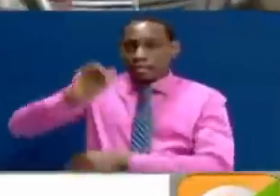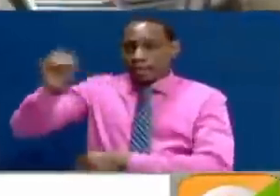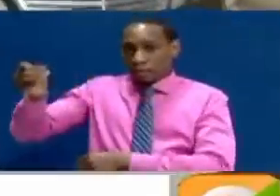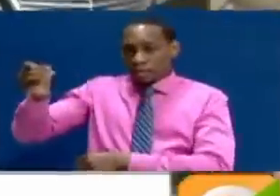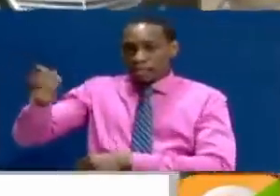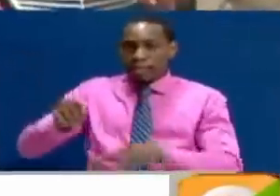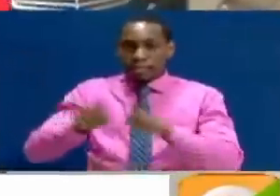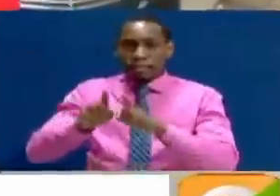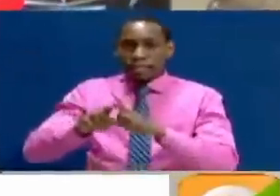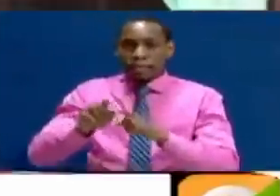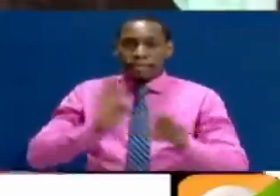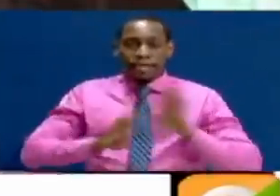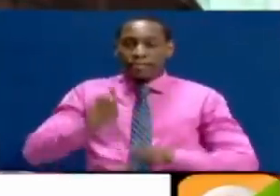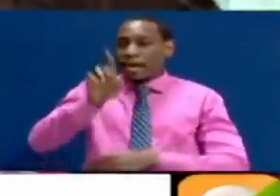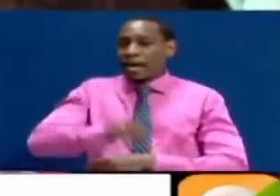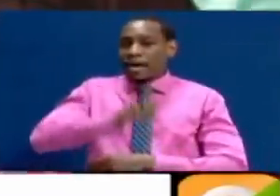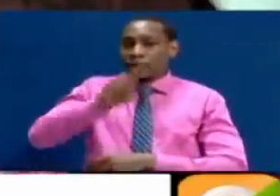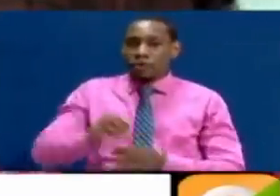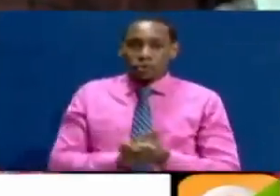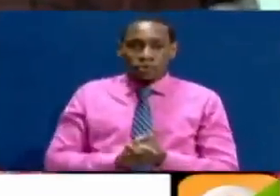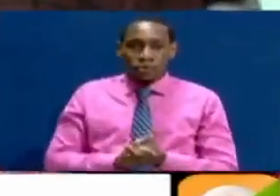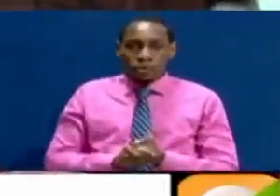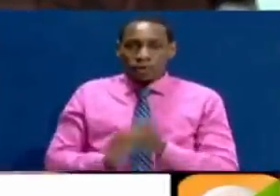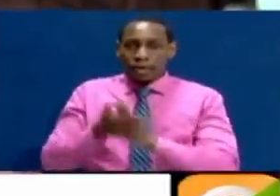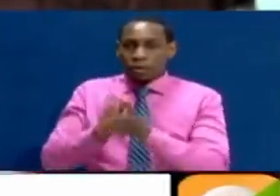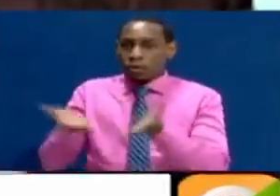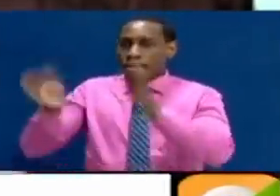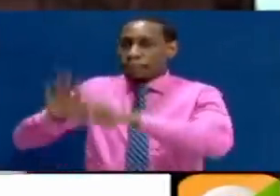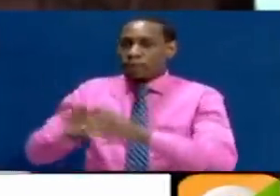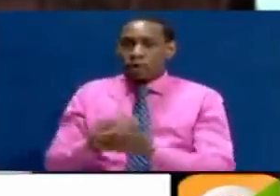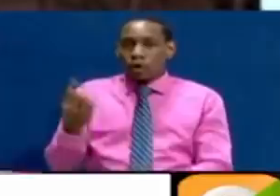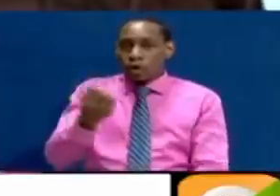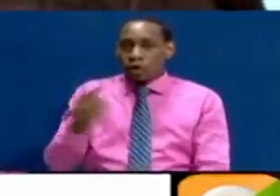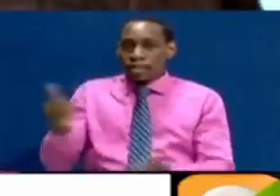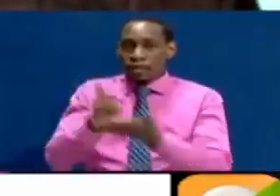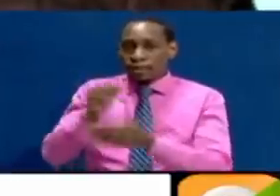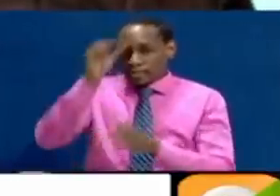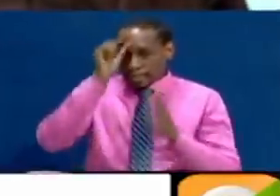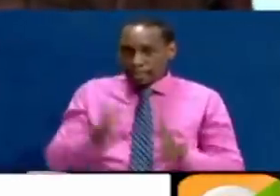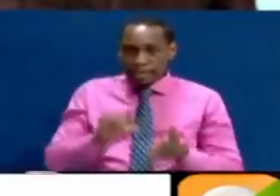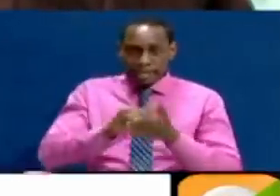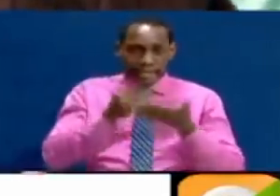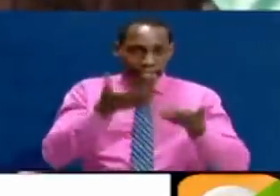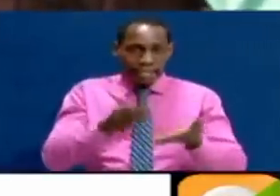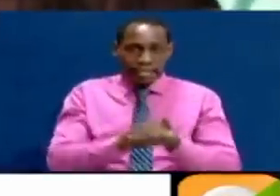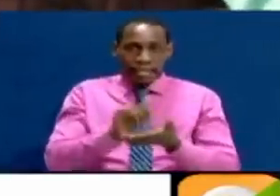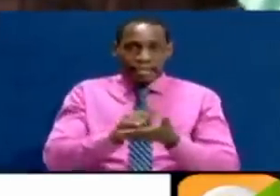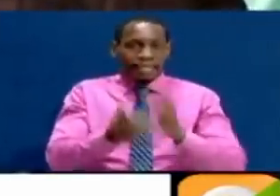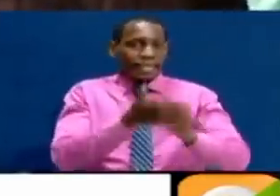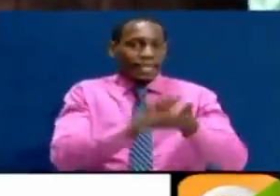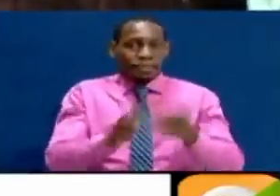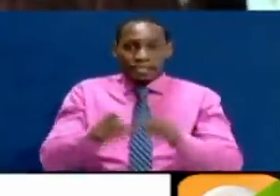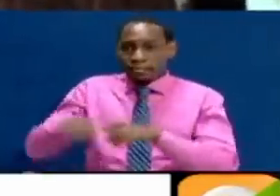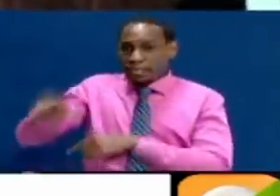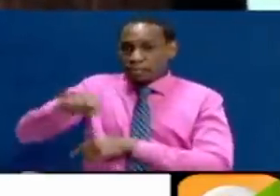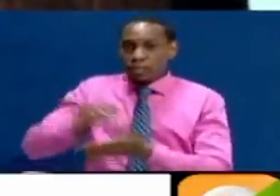kaunti na kukosa nidhamu. Nothing like dissolution, because it is only the office of the governor that is now going to be vacant and